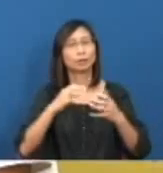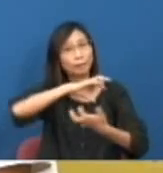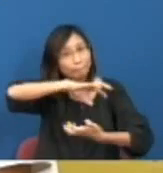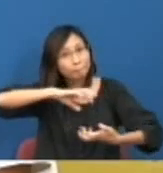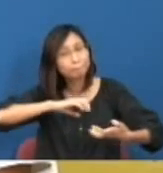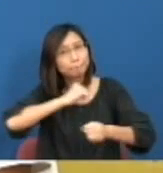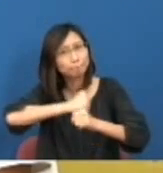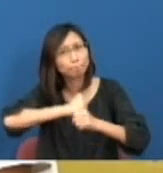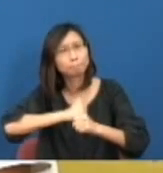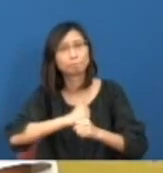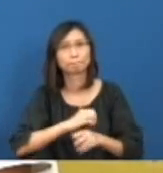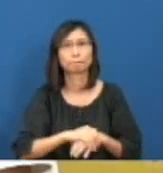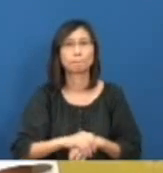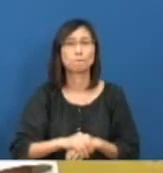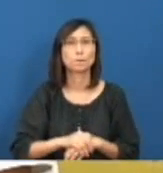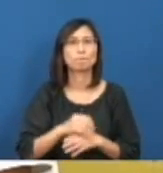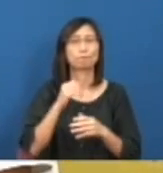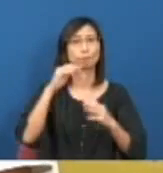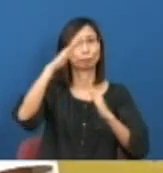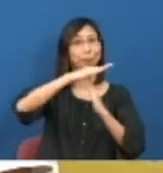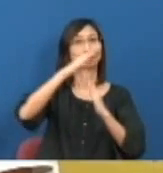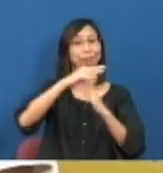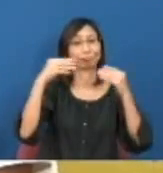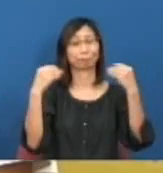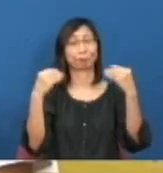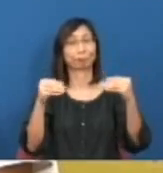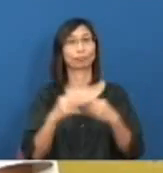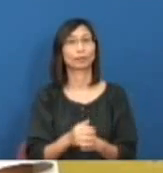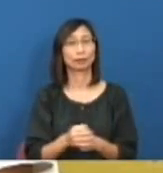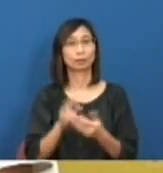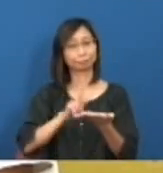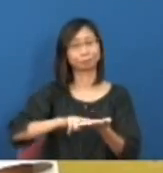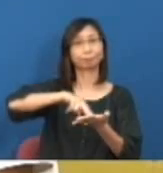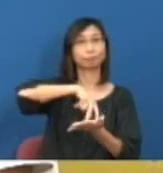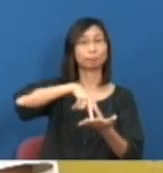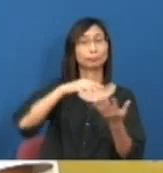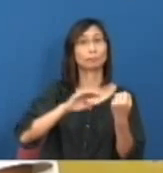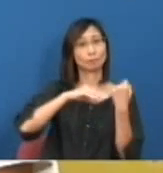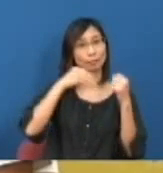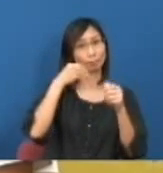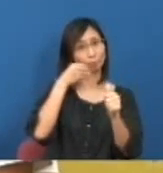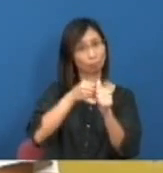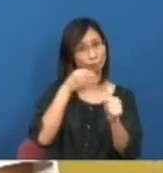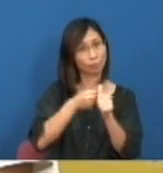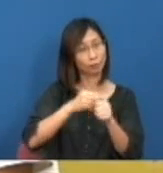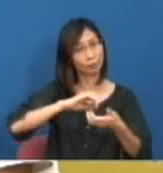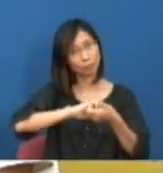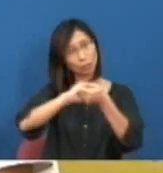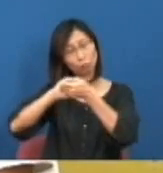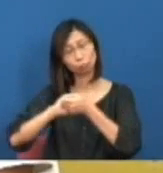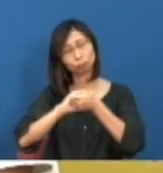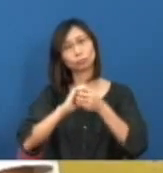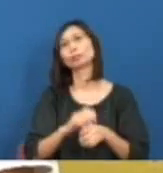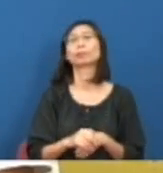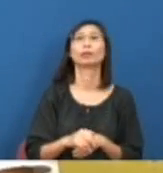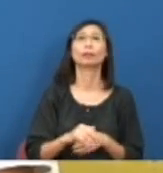呢個百貨，跟住成立咗教協之後，咁佢跟住就到八十年代初